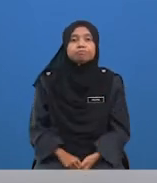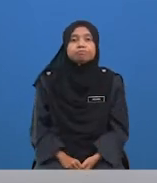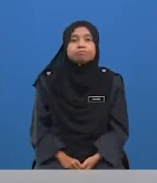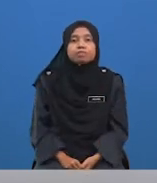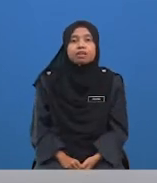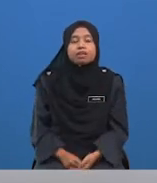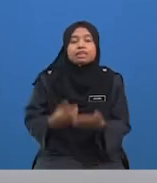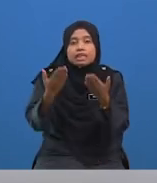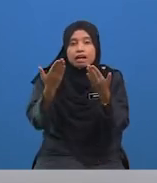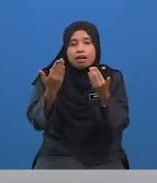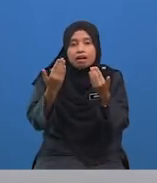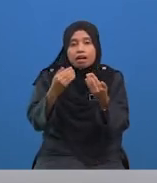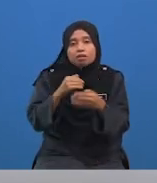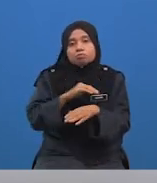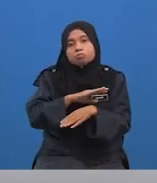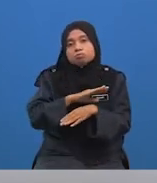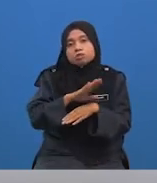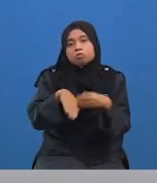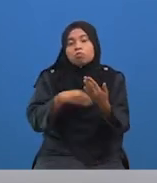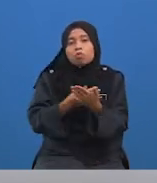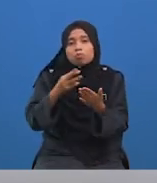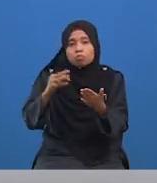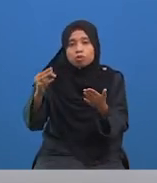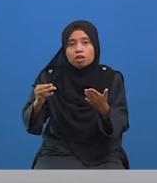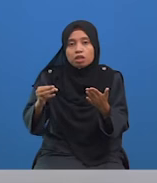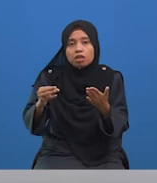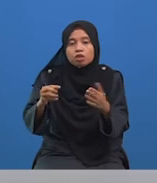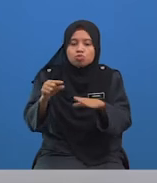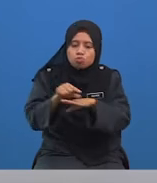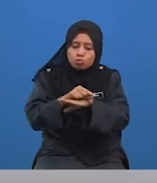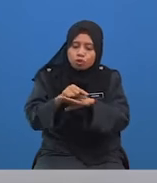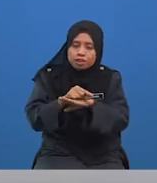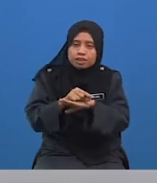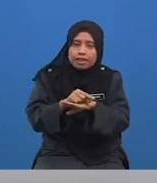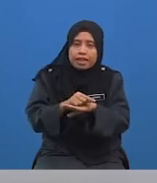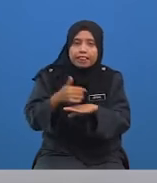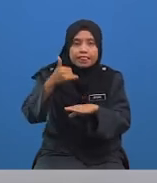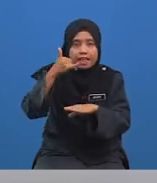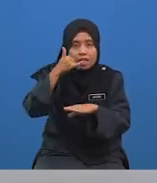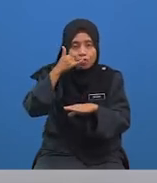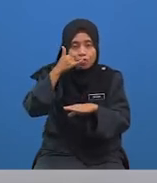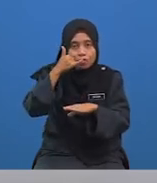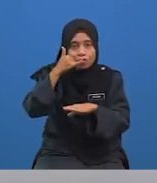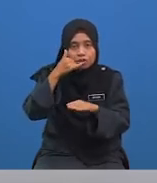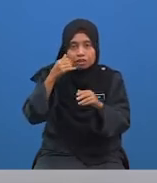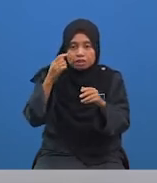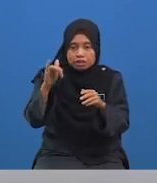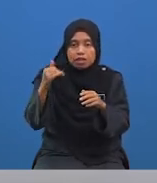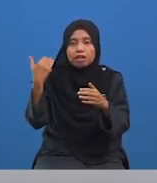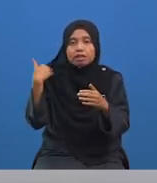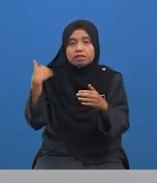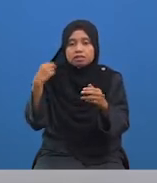Diharapkan anda semua menggunakan telefon pintar yang